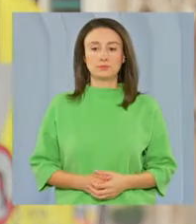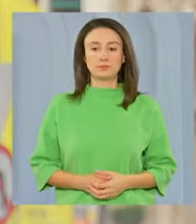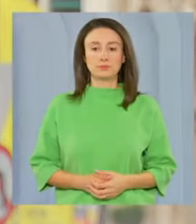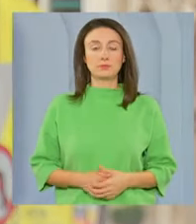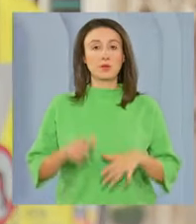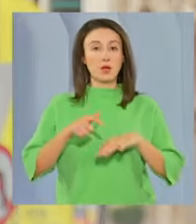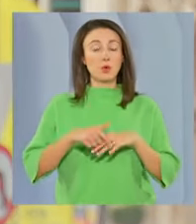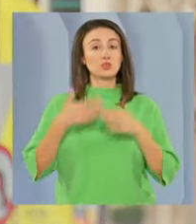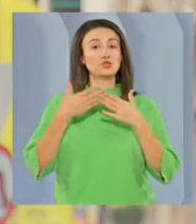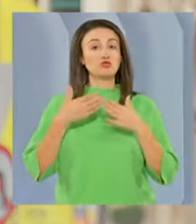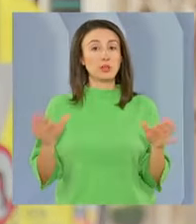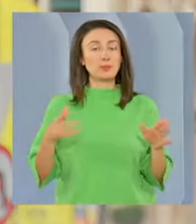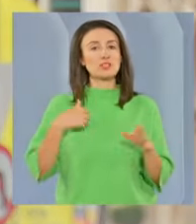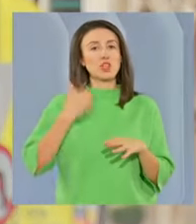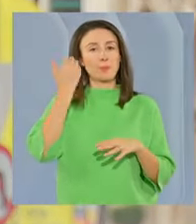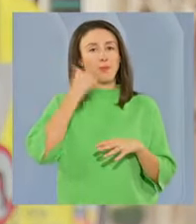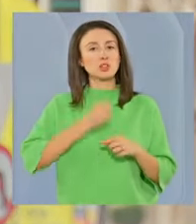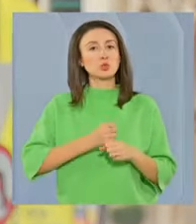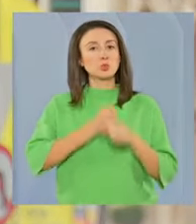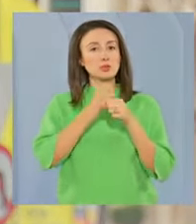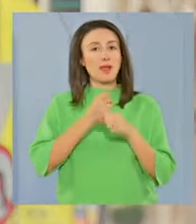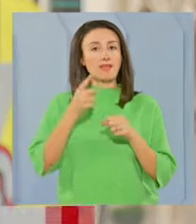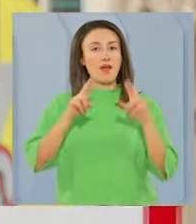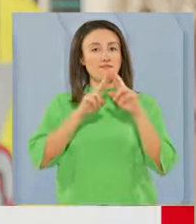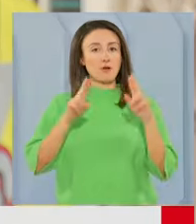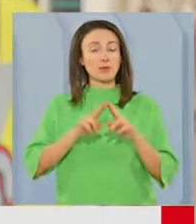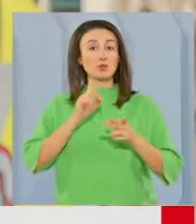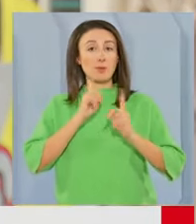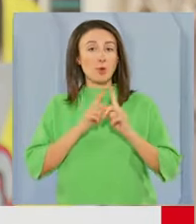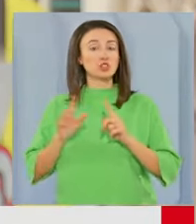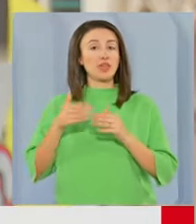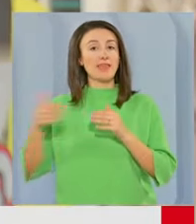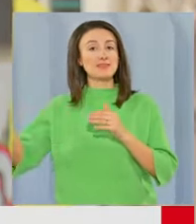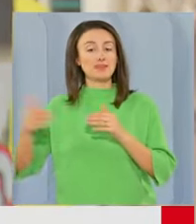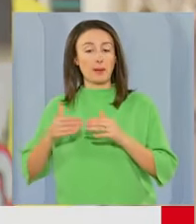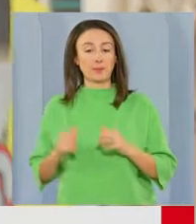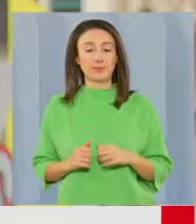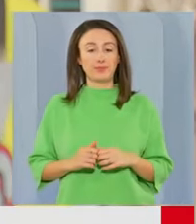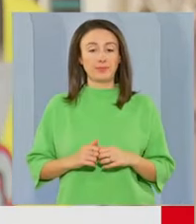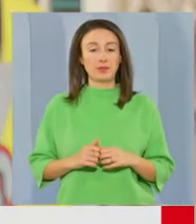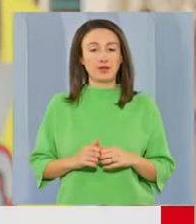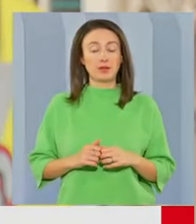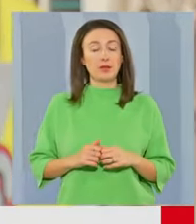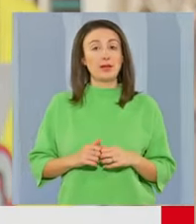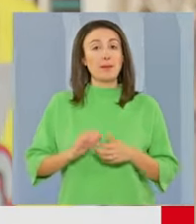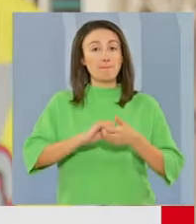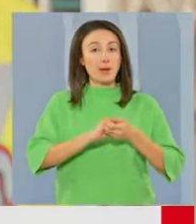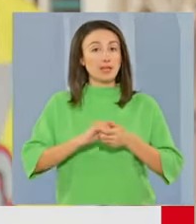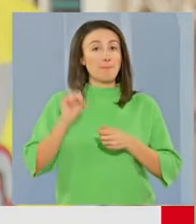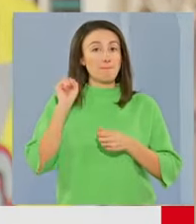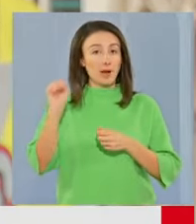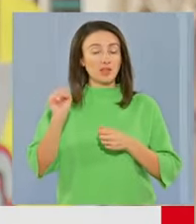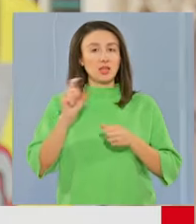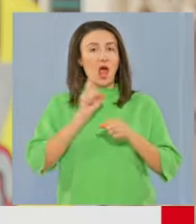AUR începe să-și piardă susținerea chiar și din partea formațiunilor politice extremiste, așa că membrii partidului au ieșit la atac. Ținta principală a